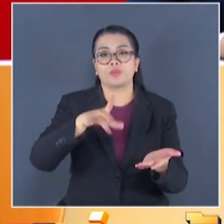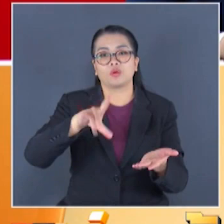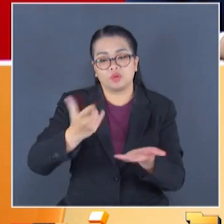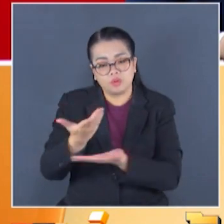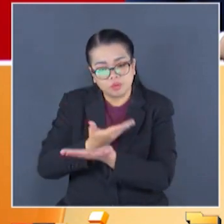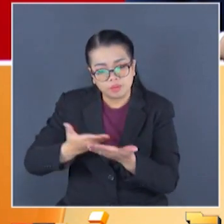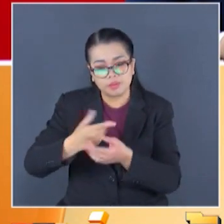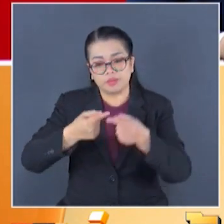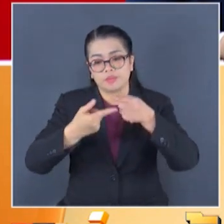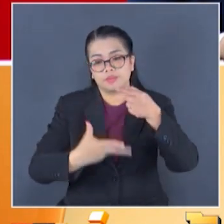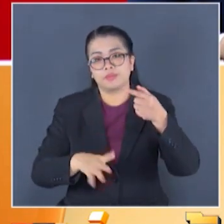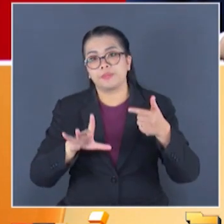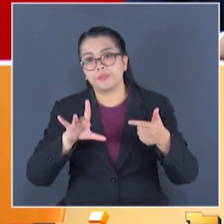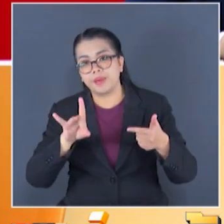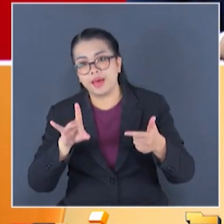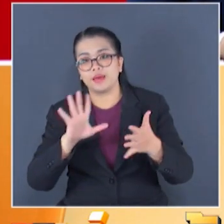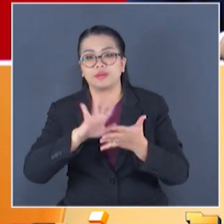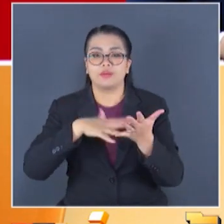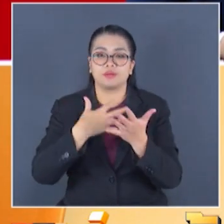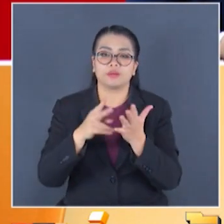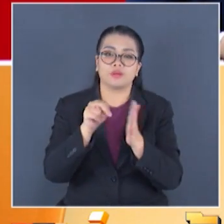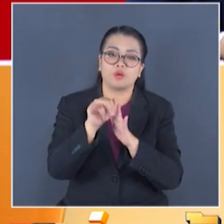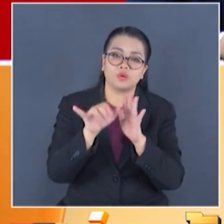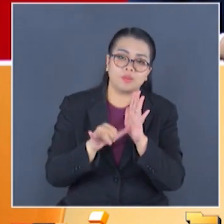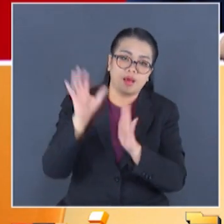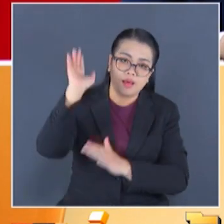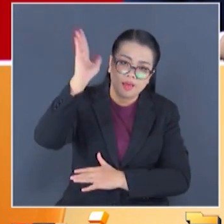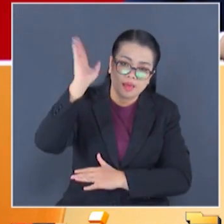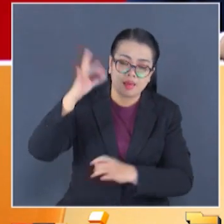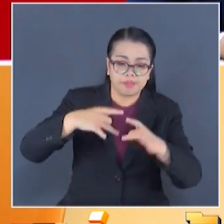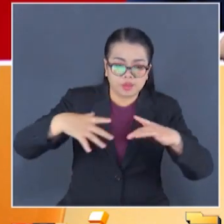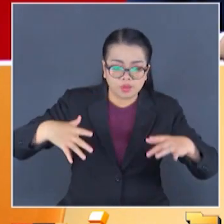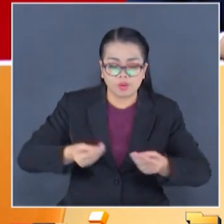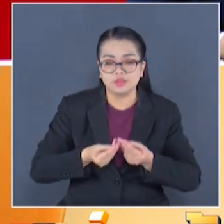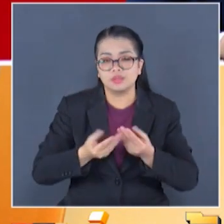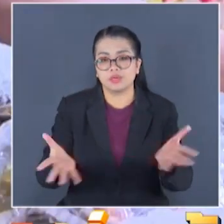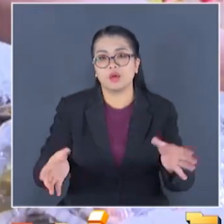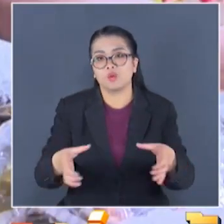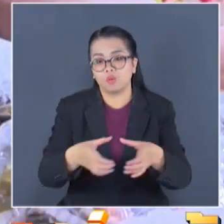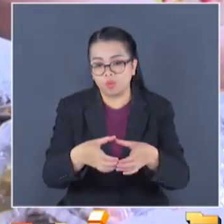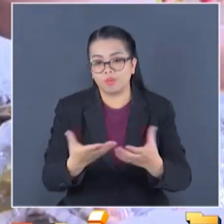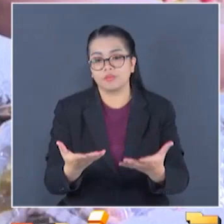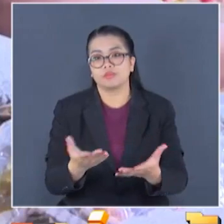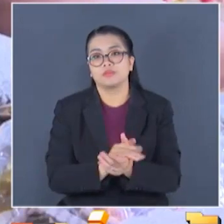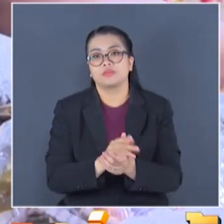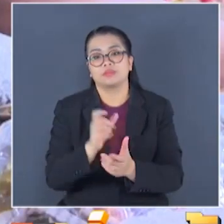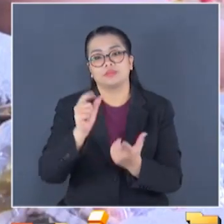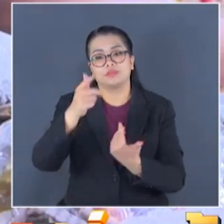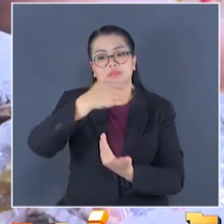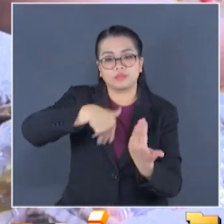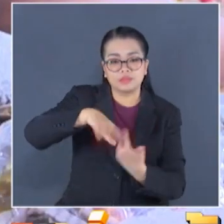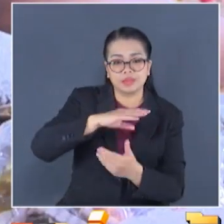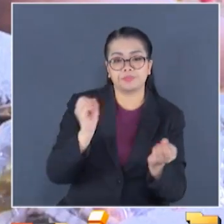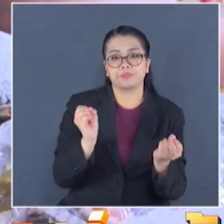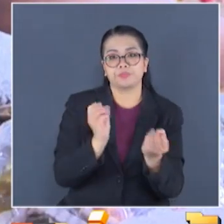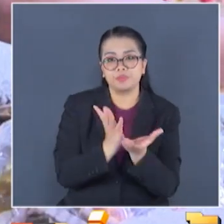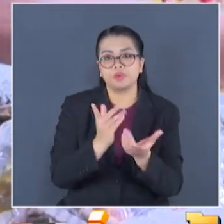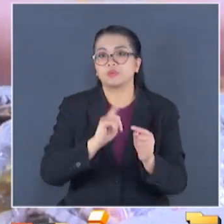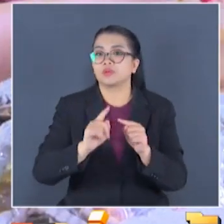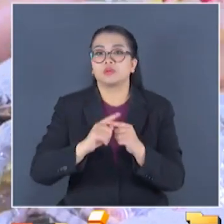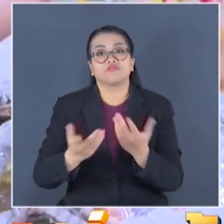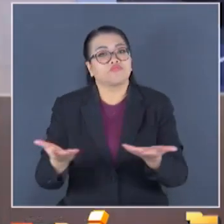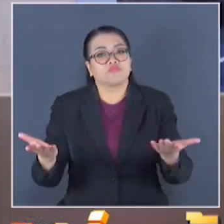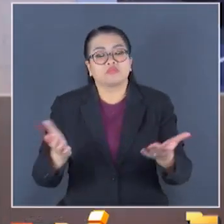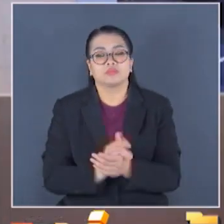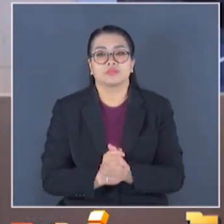้อเช่น นโยบายไม่ตรงปกบางละแจกให้เฉพาะกลมบ้างจะได้ไหมเศรษฐกิมวกริหรอเปล่า อะไรอย่างนี้